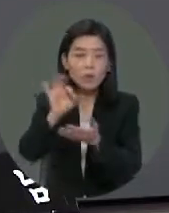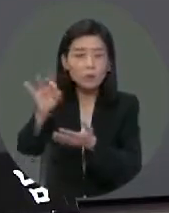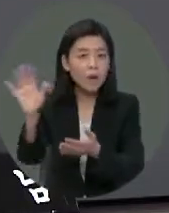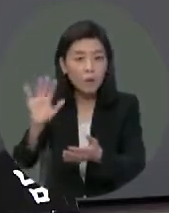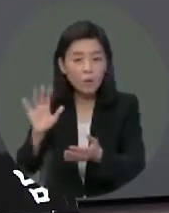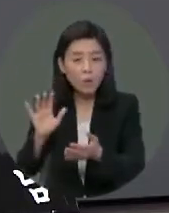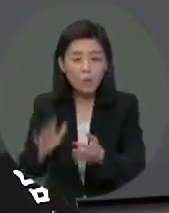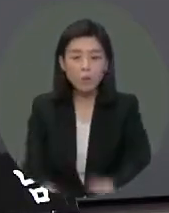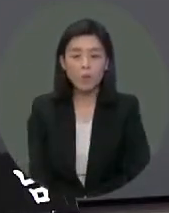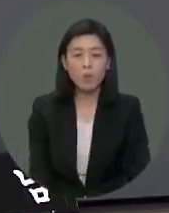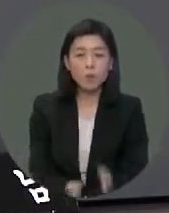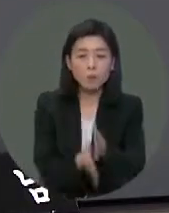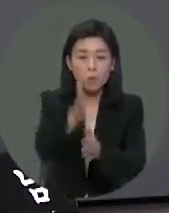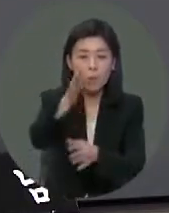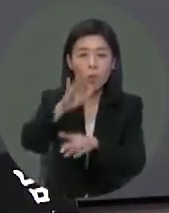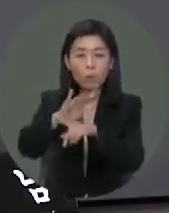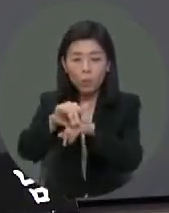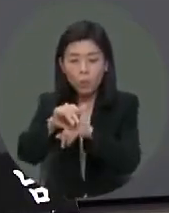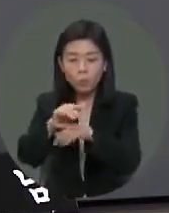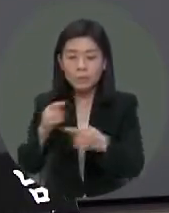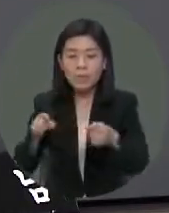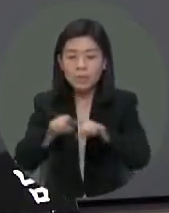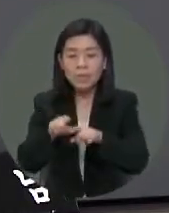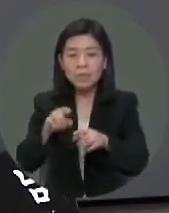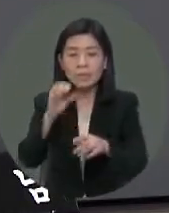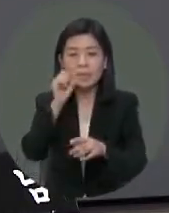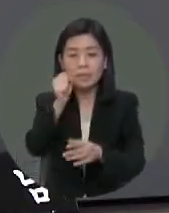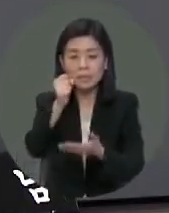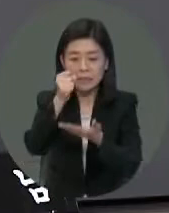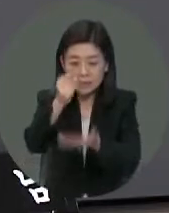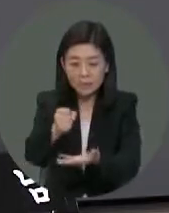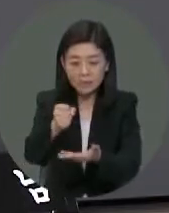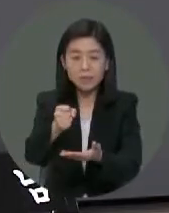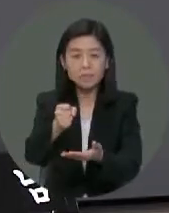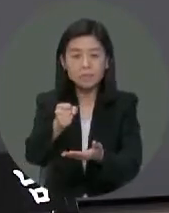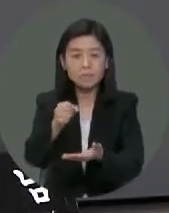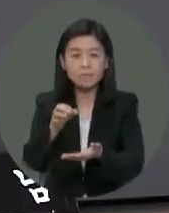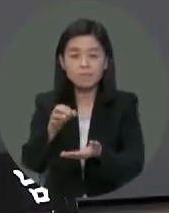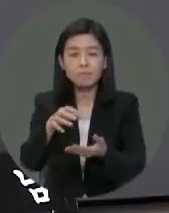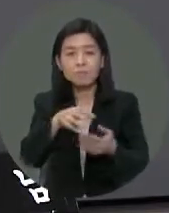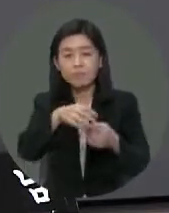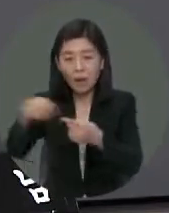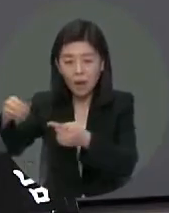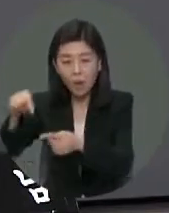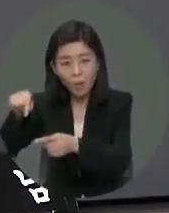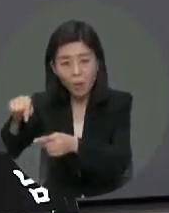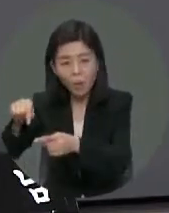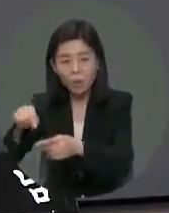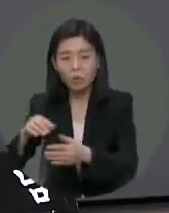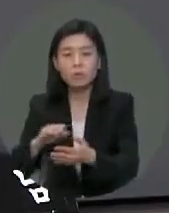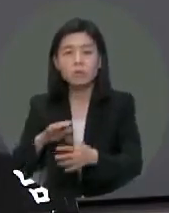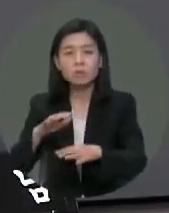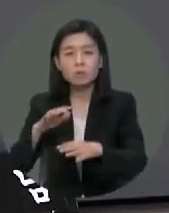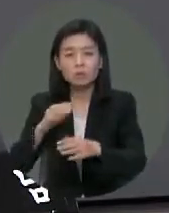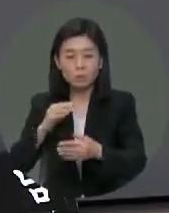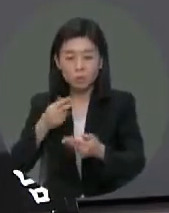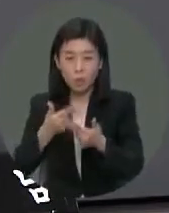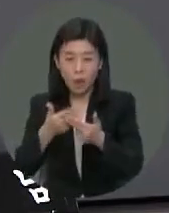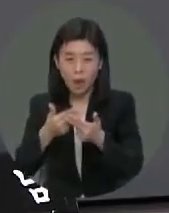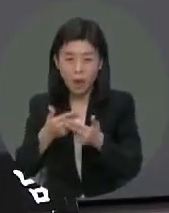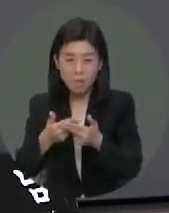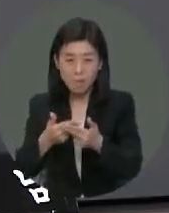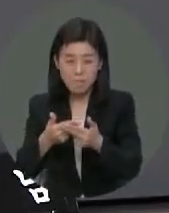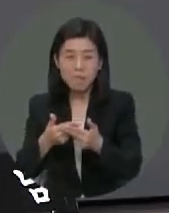출현하고 있는이 정도의 어떤 그 농촌의 조합이나 농민들 위해서 쓰고 있는데 이것은이자 범위 내에서 쓰고 있잖아요